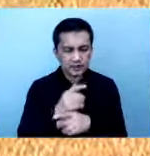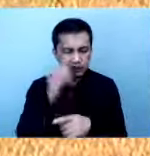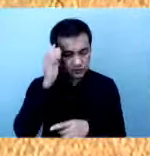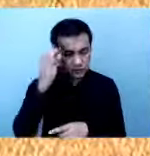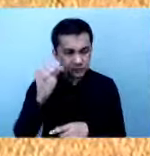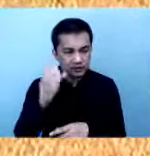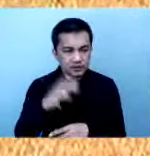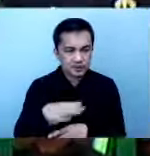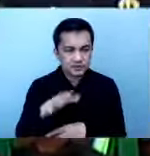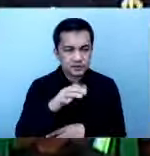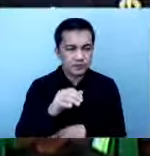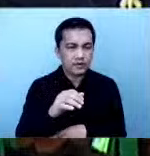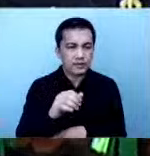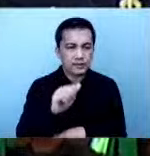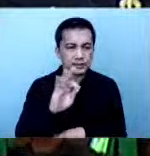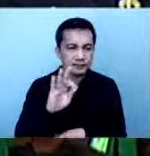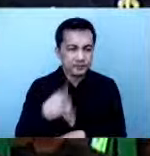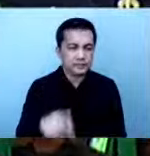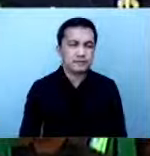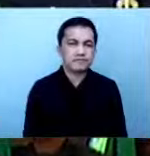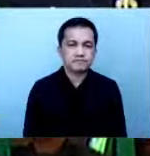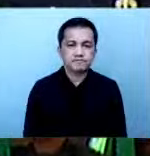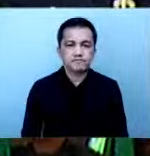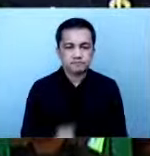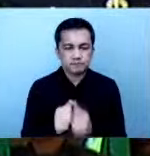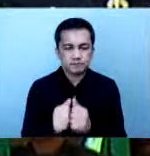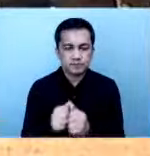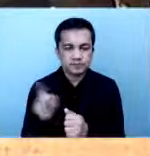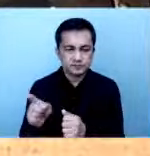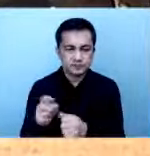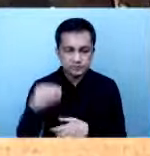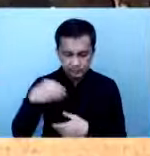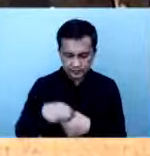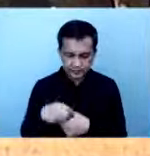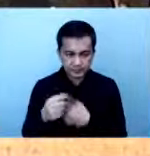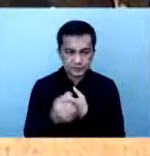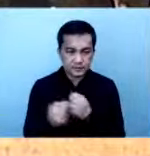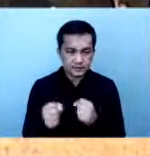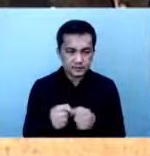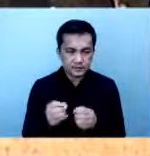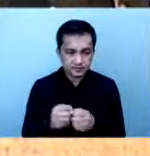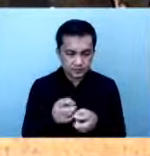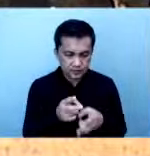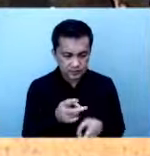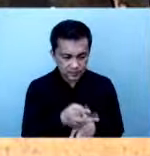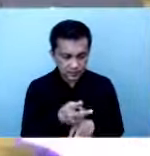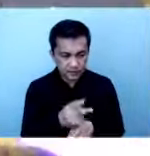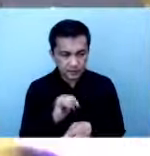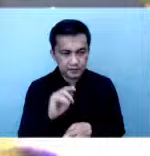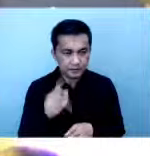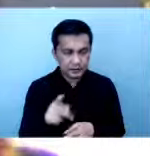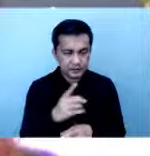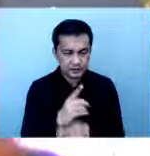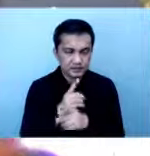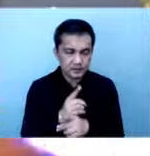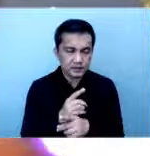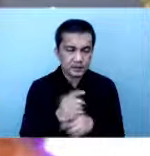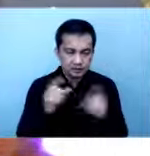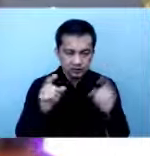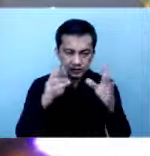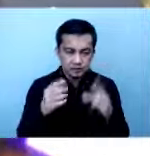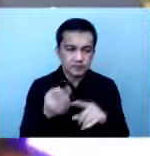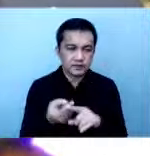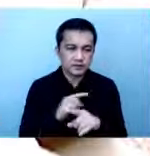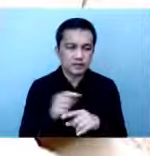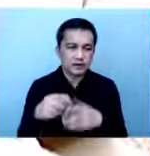armed forces. Ibig sabihin, mula sa internal security, mas pagtutuunan na ng AFP ang pagdepensa laban sa mga bantang magmumula sa labas